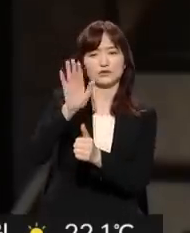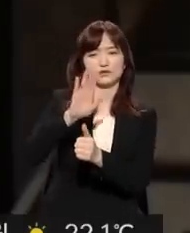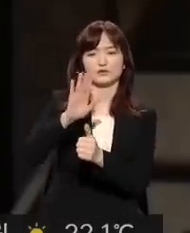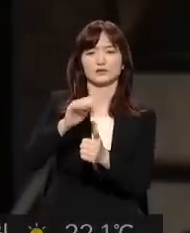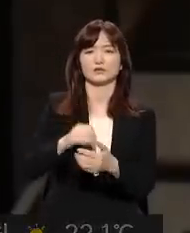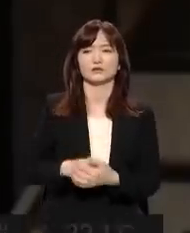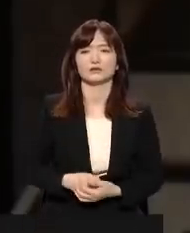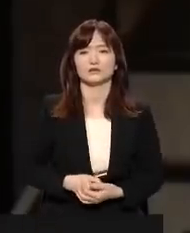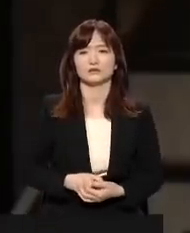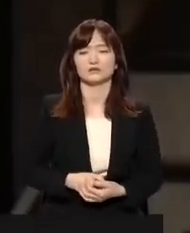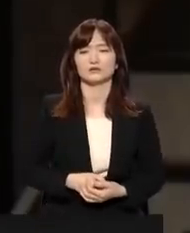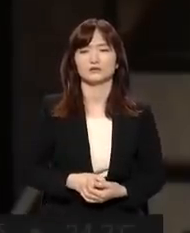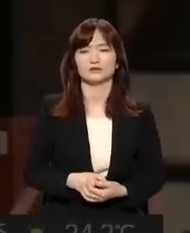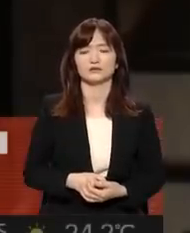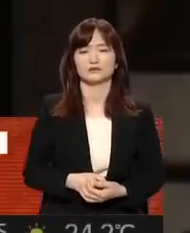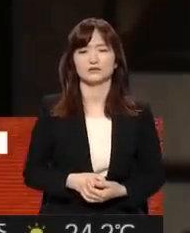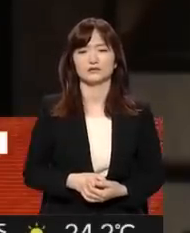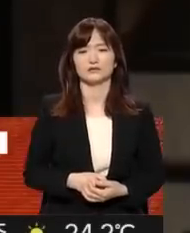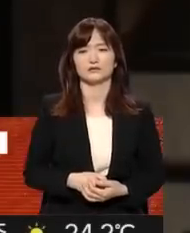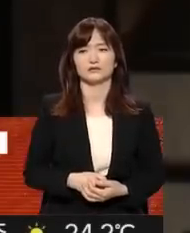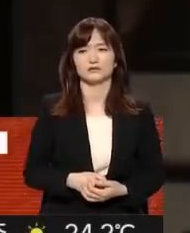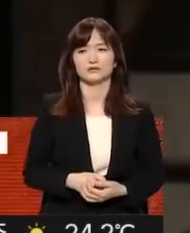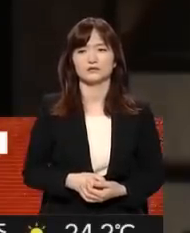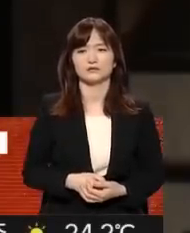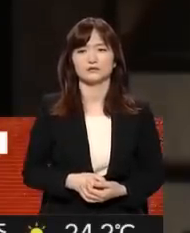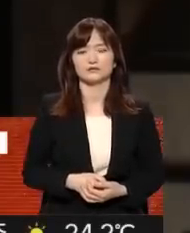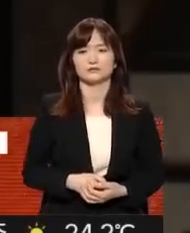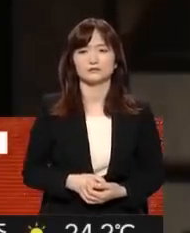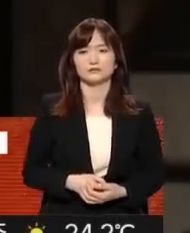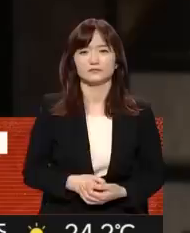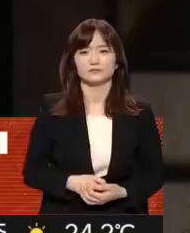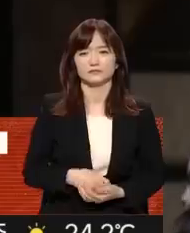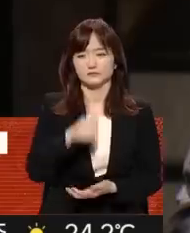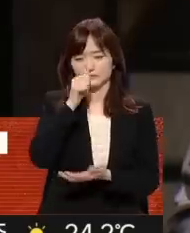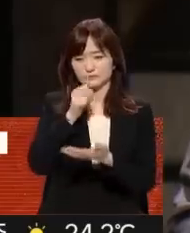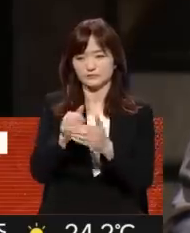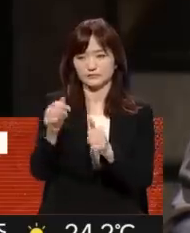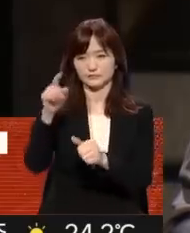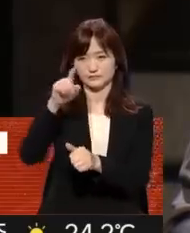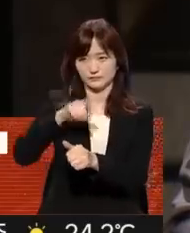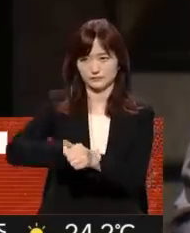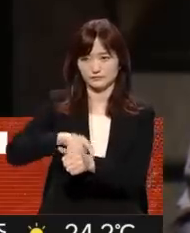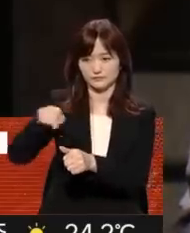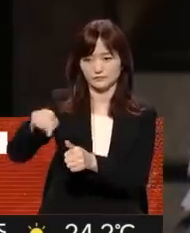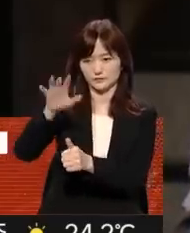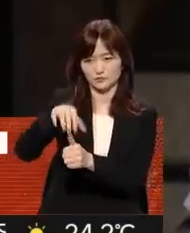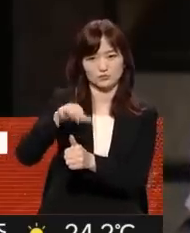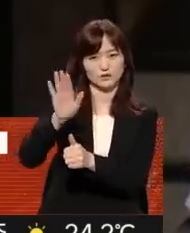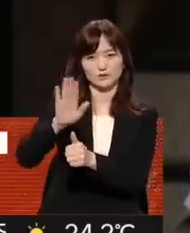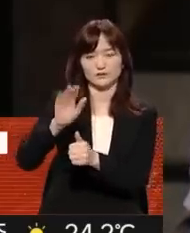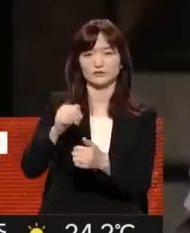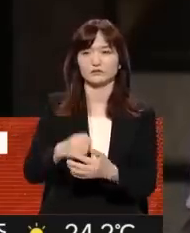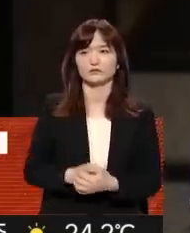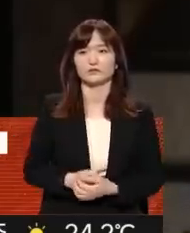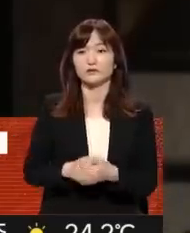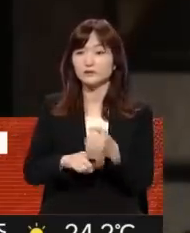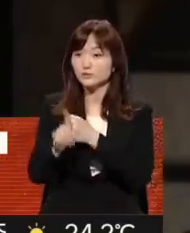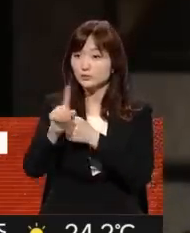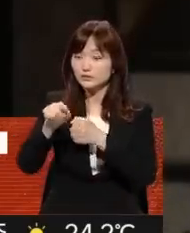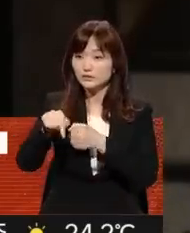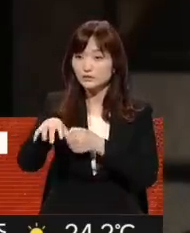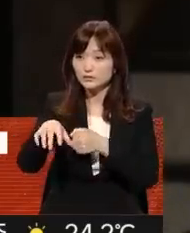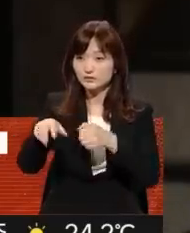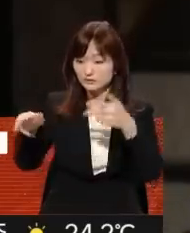그 점도 보이고 방금 우리가 이 직전에 기억나시나요? 현행범으로 체포됐는데 그때도 구속이 안 되었는데 그 이유는